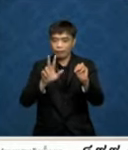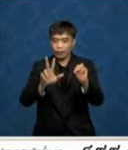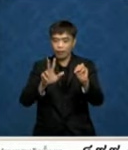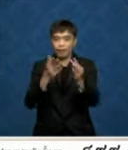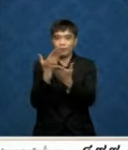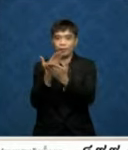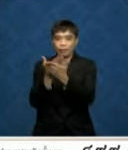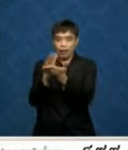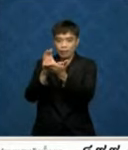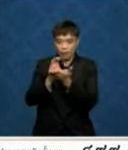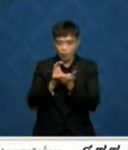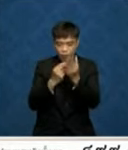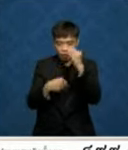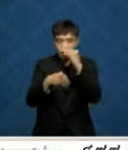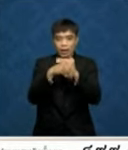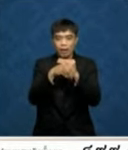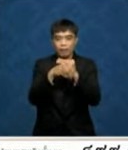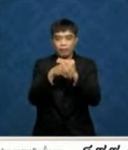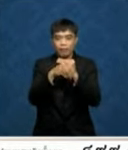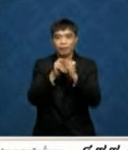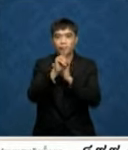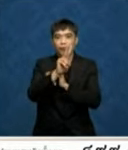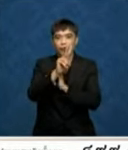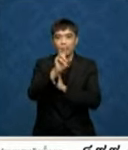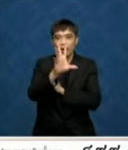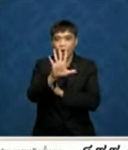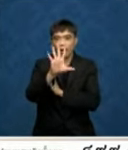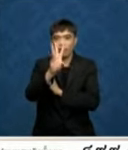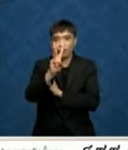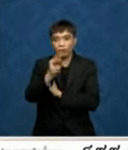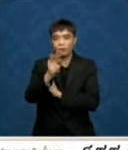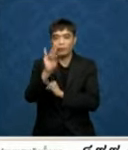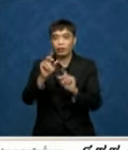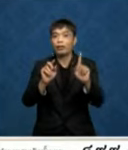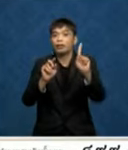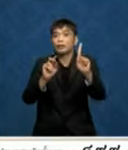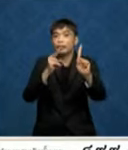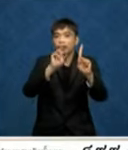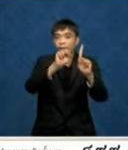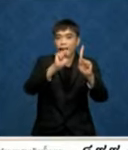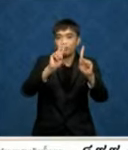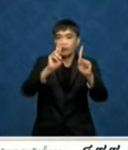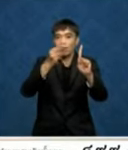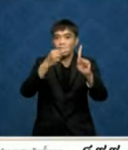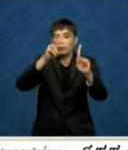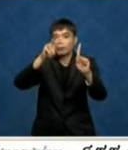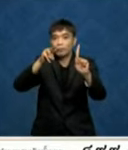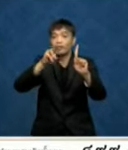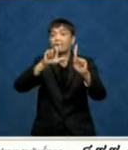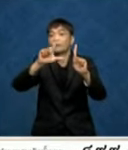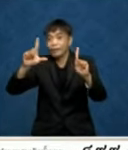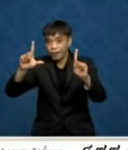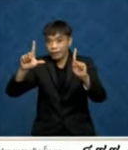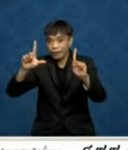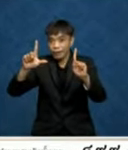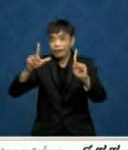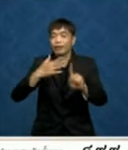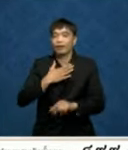ายเพิ่มเติมประจำปี2567ให้ตั้งเป็นจำนวน 122,000 ล้านบาทขอสงวนความ